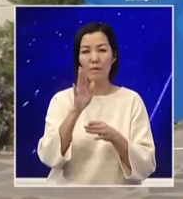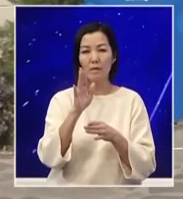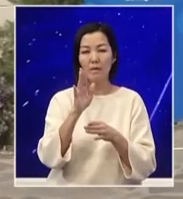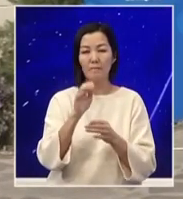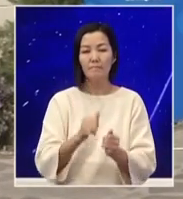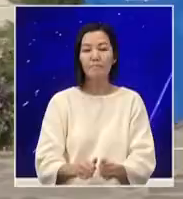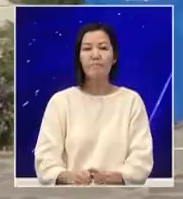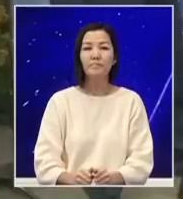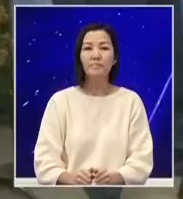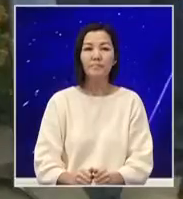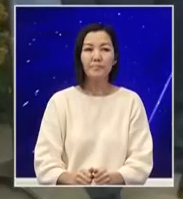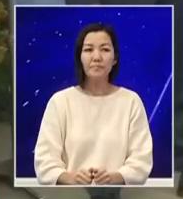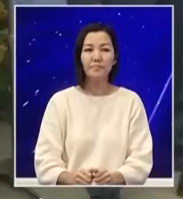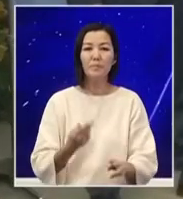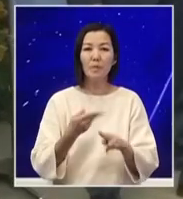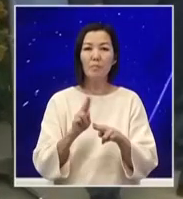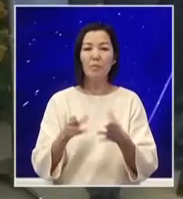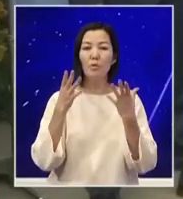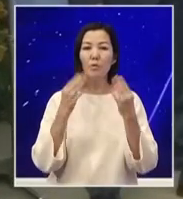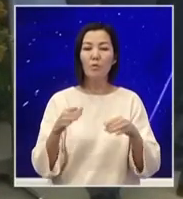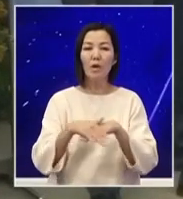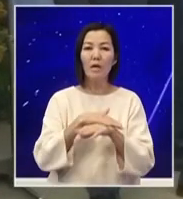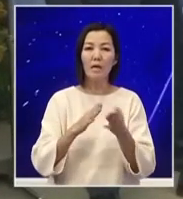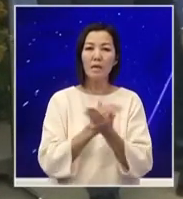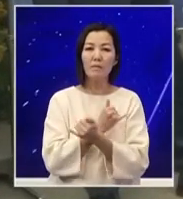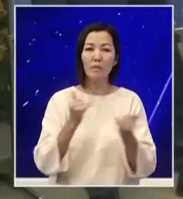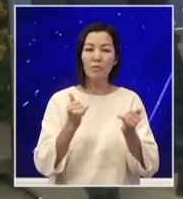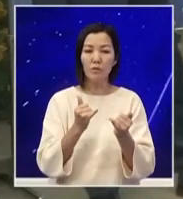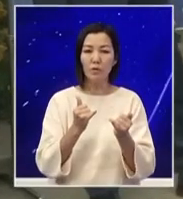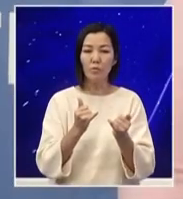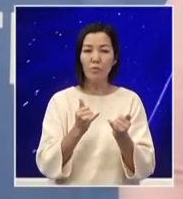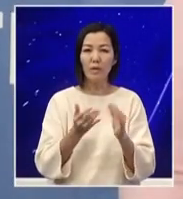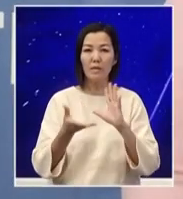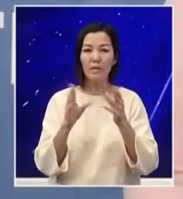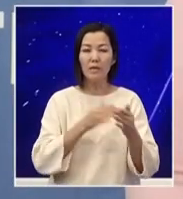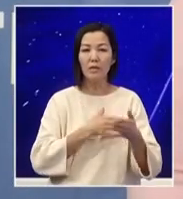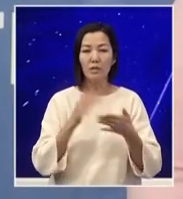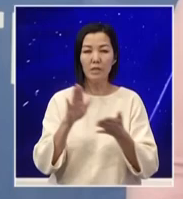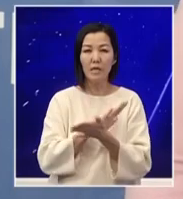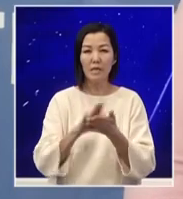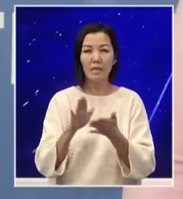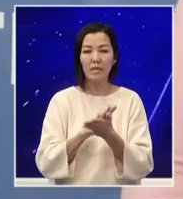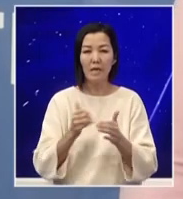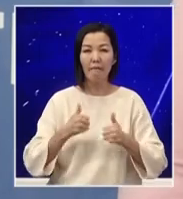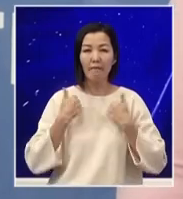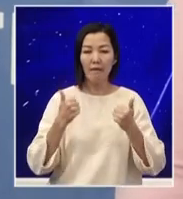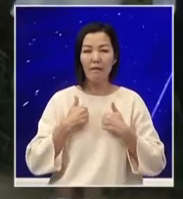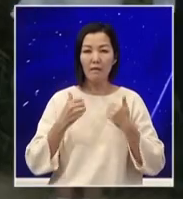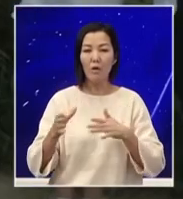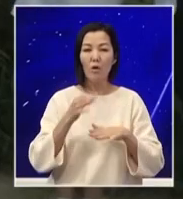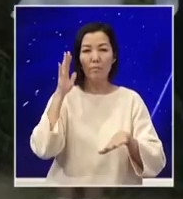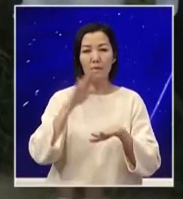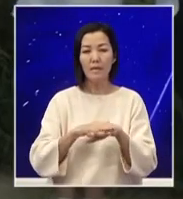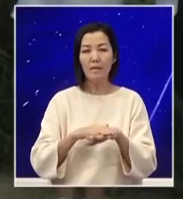білім алатын болады. Бұл күні білім алып, халыққа қызмет көрсетуде алдына жан салмаған белсенді еріктілерін таландырылды. Шара аясында облыс